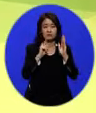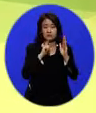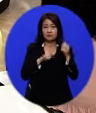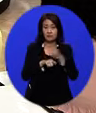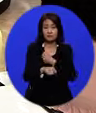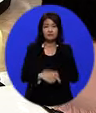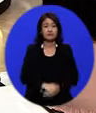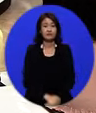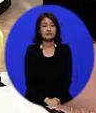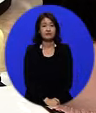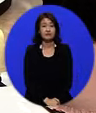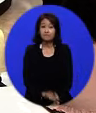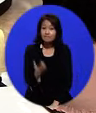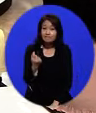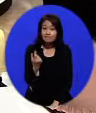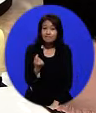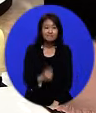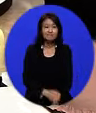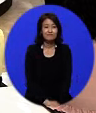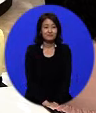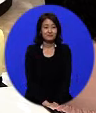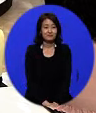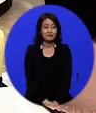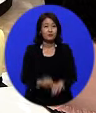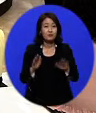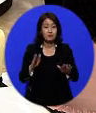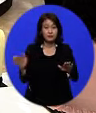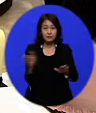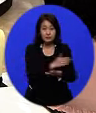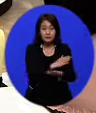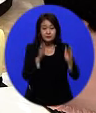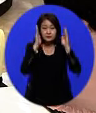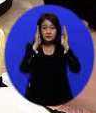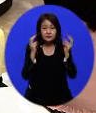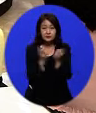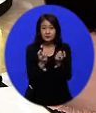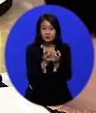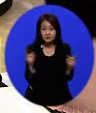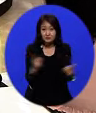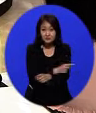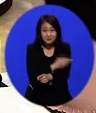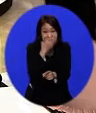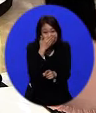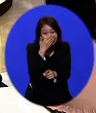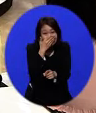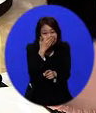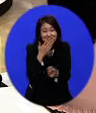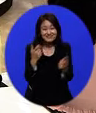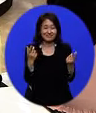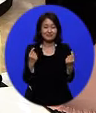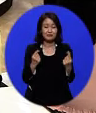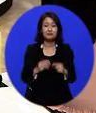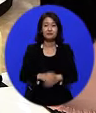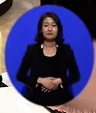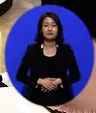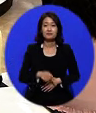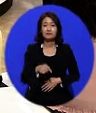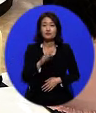거예요. 그렇지 않을까요? 자, 오늘부터 공부한 방법을 바꿀 수 있죠? 네.